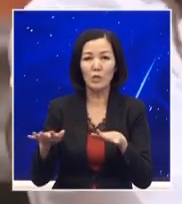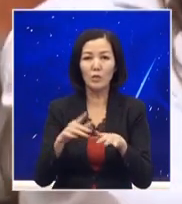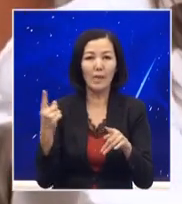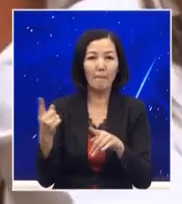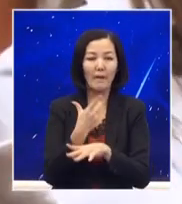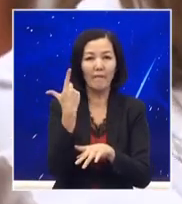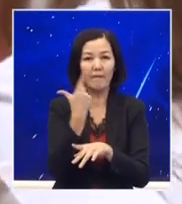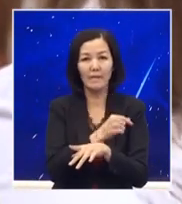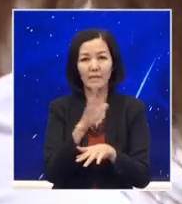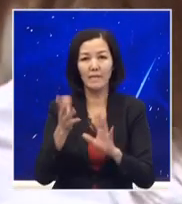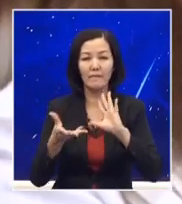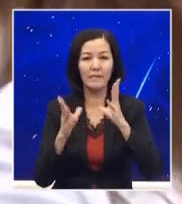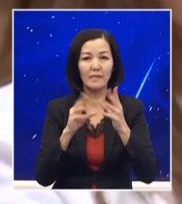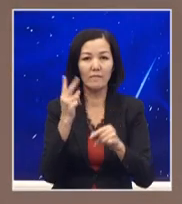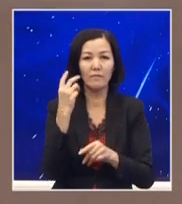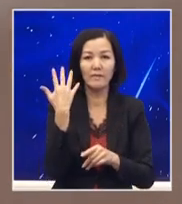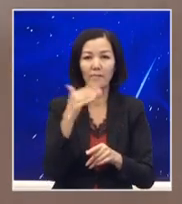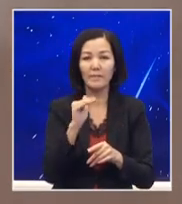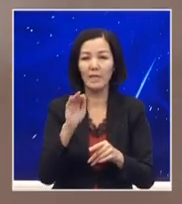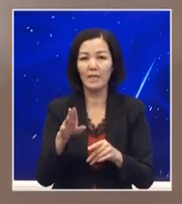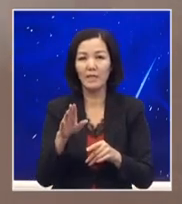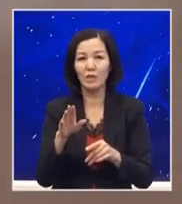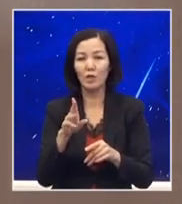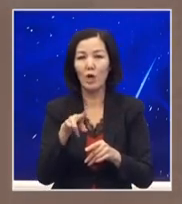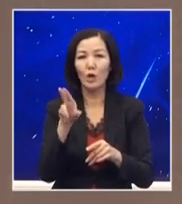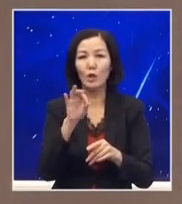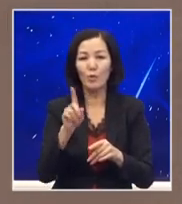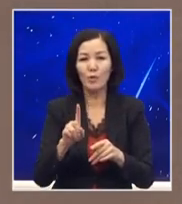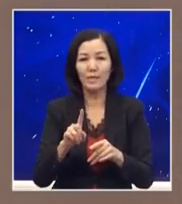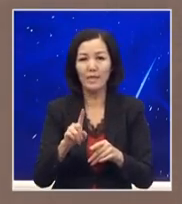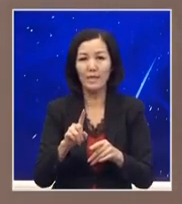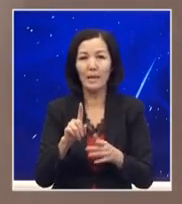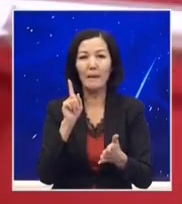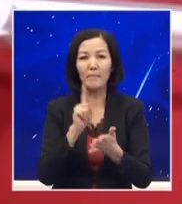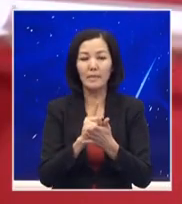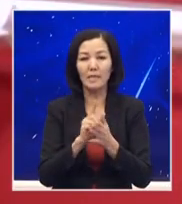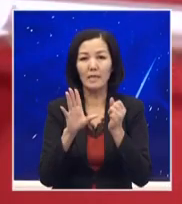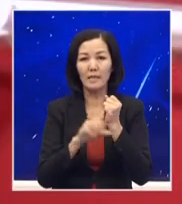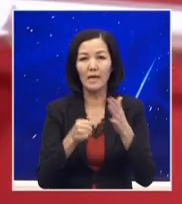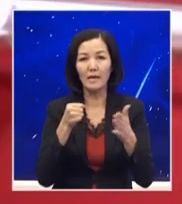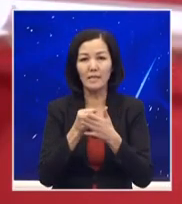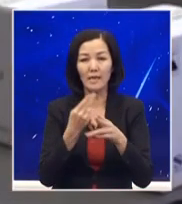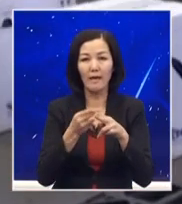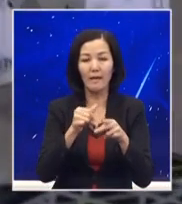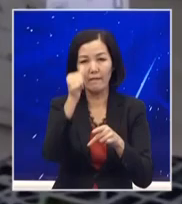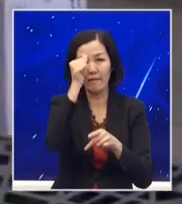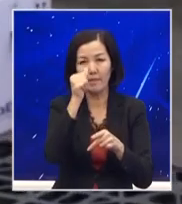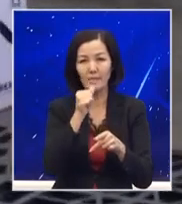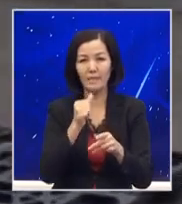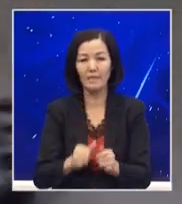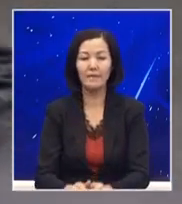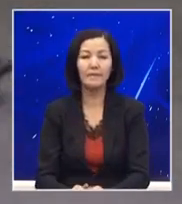партия вакцины составляет почти 250 тысяч доз. Они должны быть поставлены до конца этого месяца.